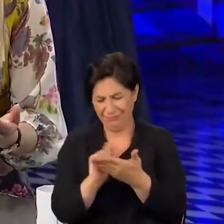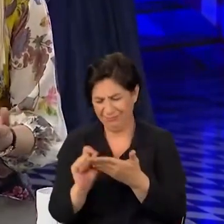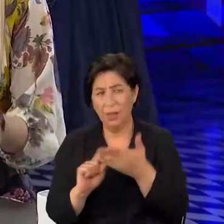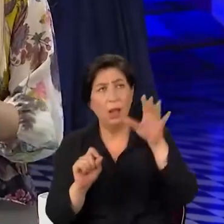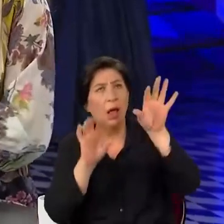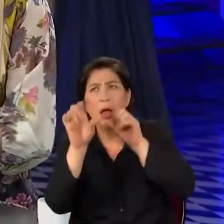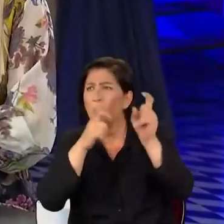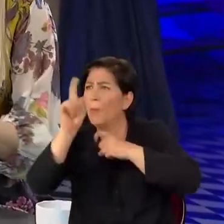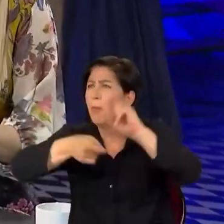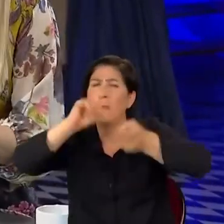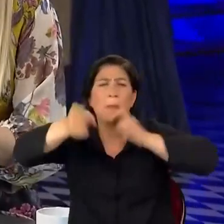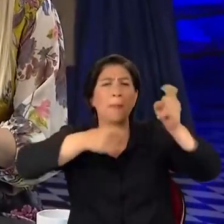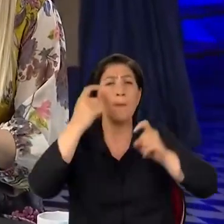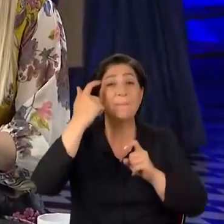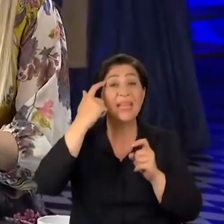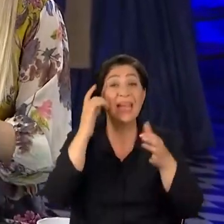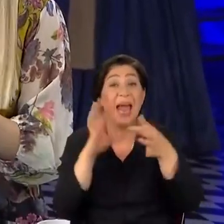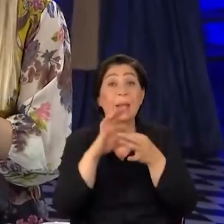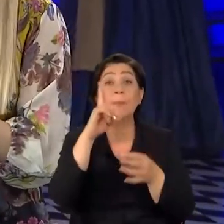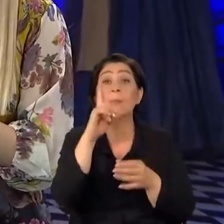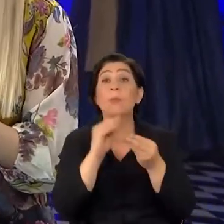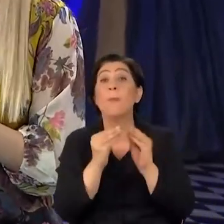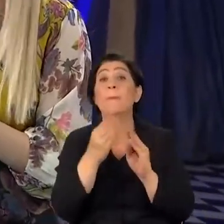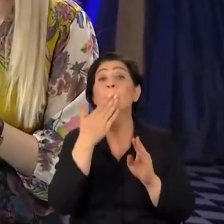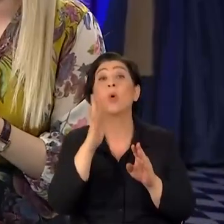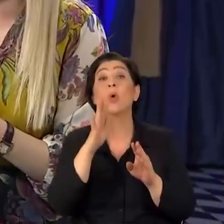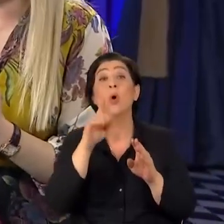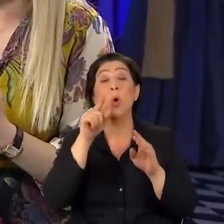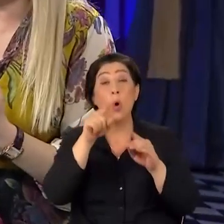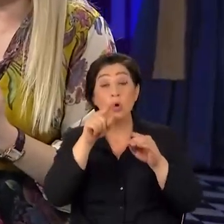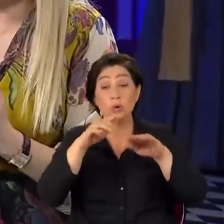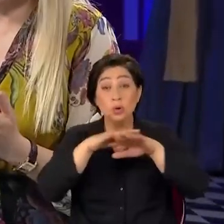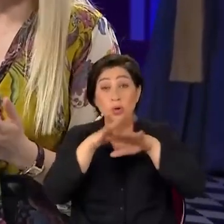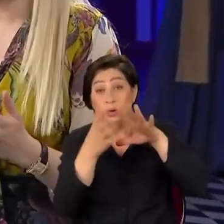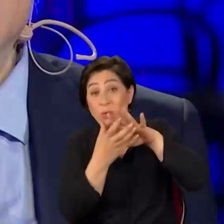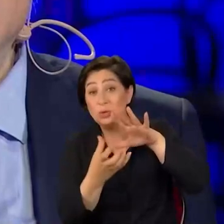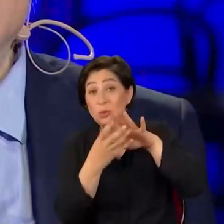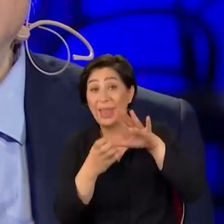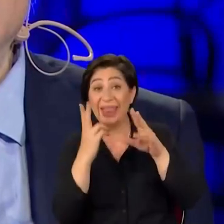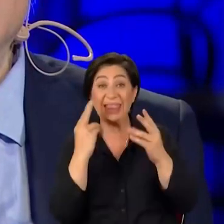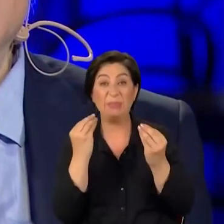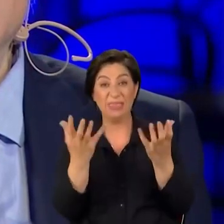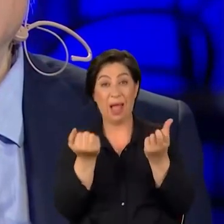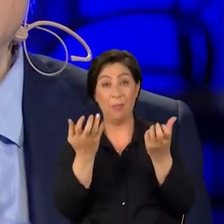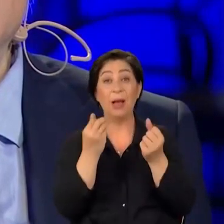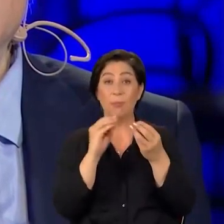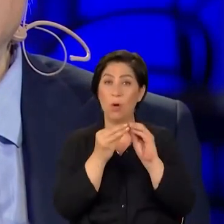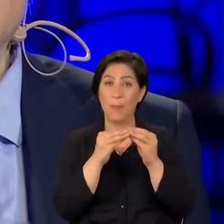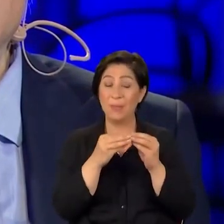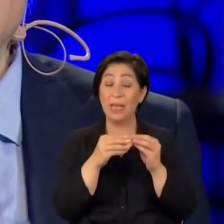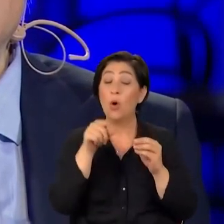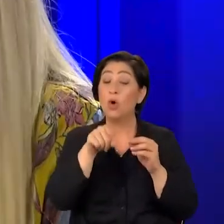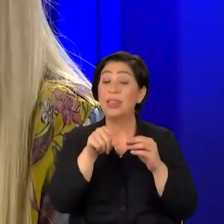ulaşabiliyor zaten. Bilgiyle ilgili hiçbir problem yok. Bilgiyi sentezlemeyle ilgili çok büyük bir problem var. Aynen. Analiz